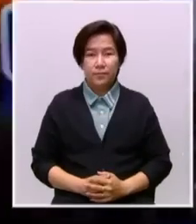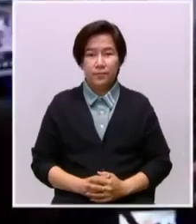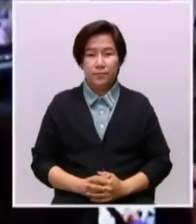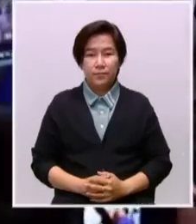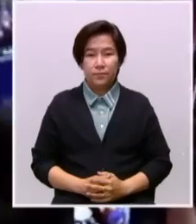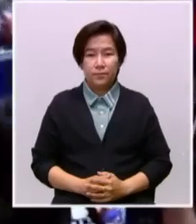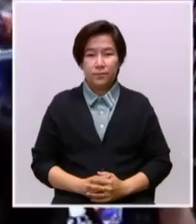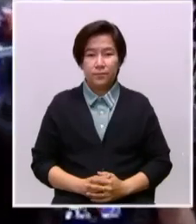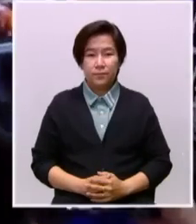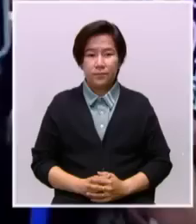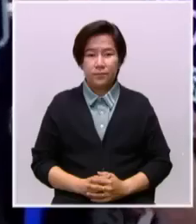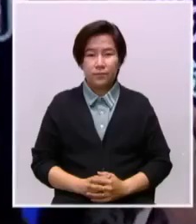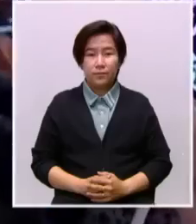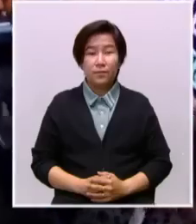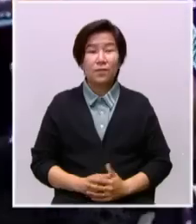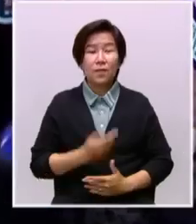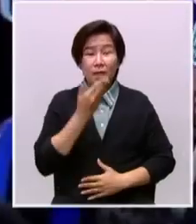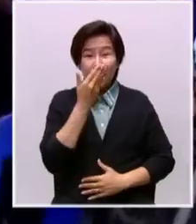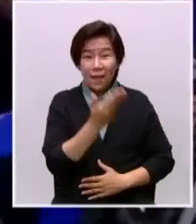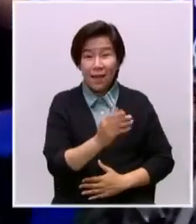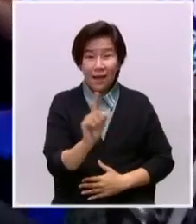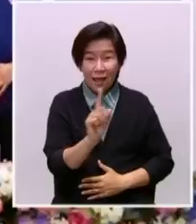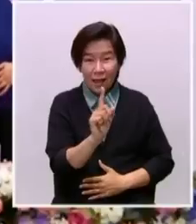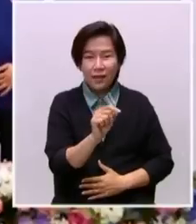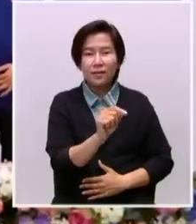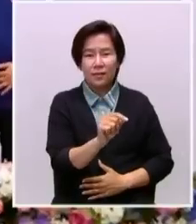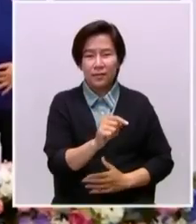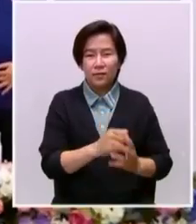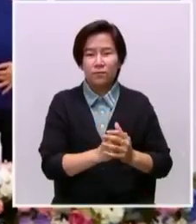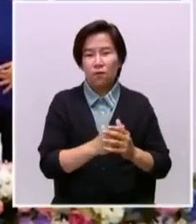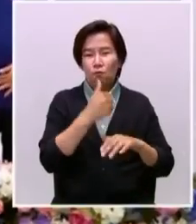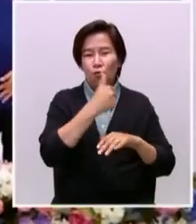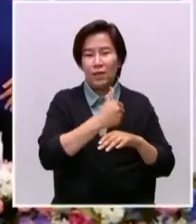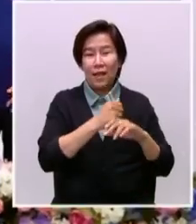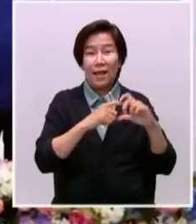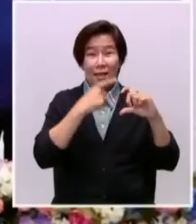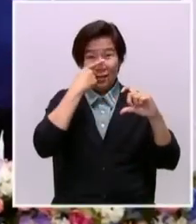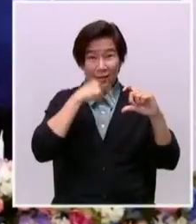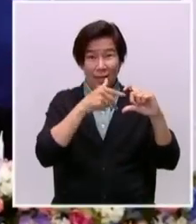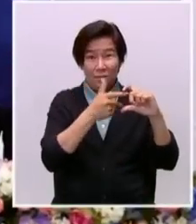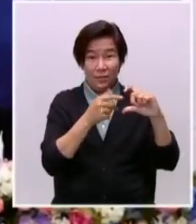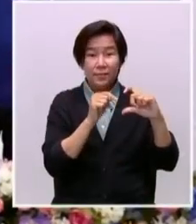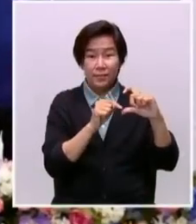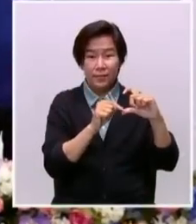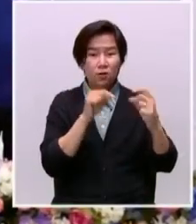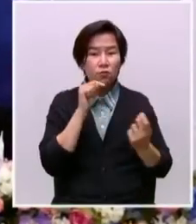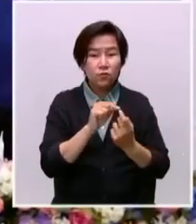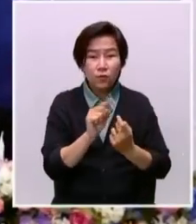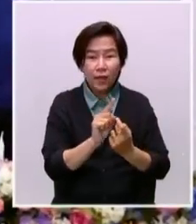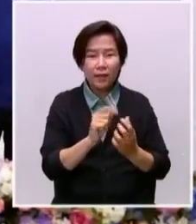ไทยเช่นเดียวกันกับพรรคภูมิใจไทยค่ะนายอนุทินวกูหัวหน้าพรรคภูมิจไทยพร้อมด้วยคณ